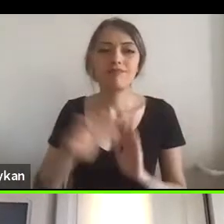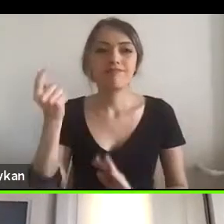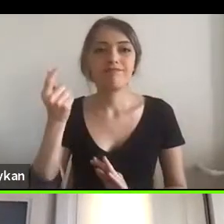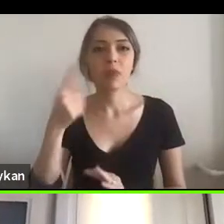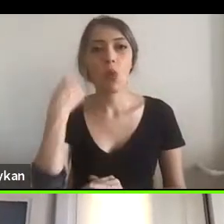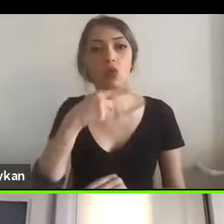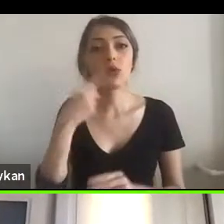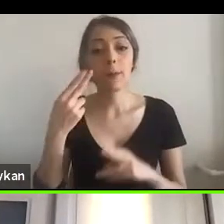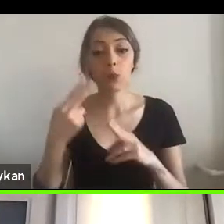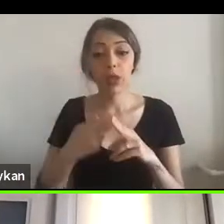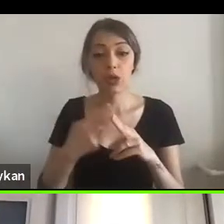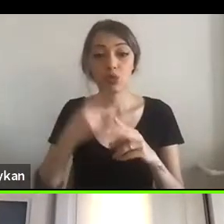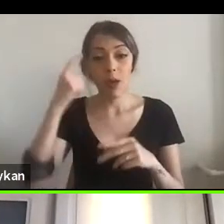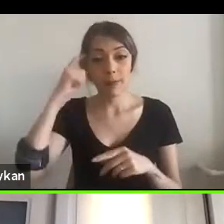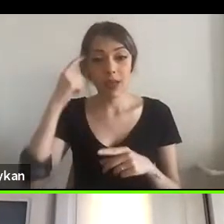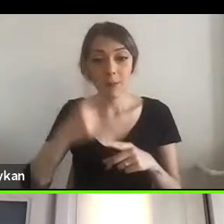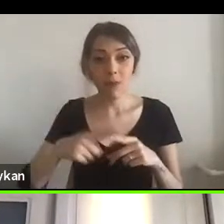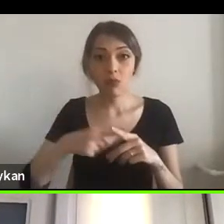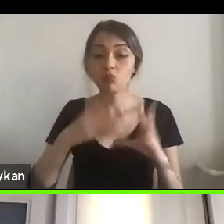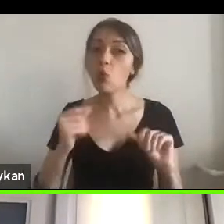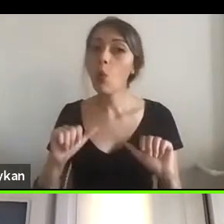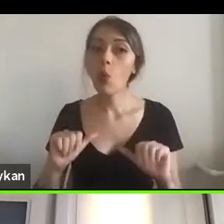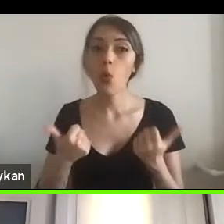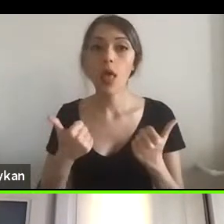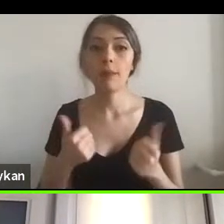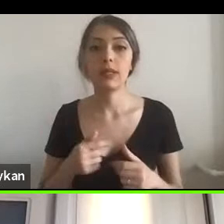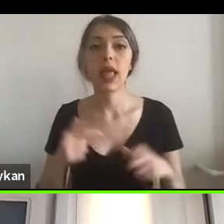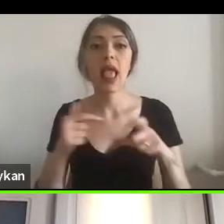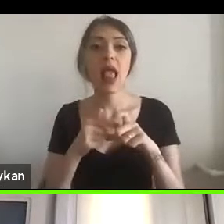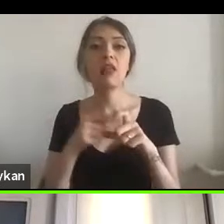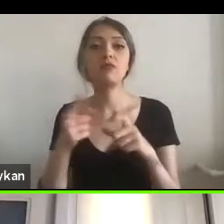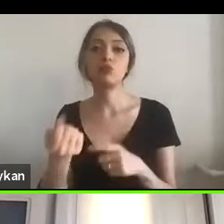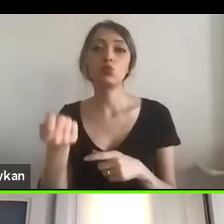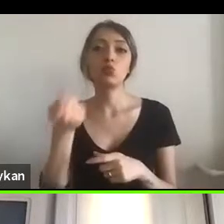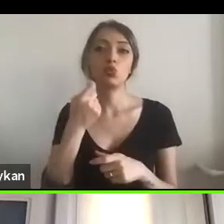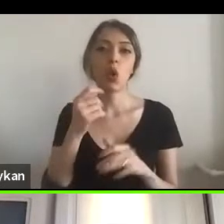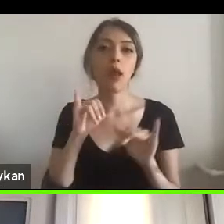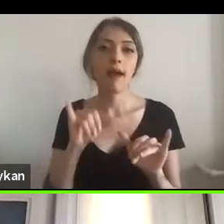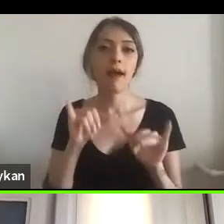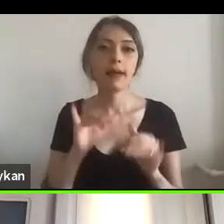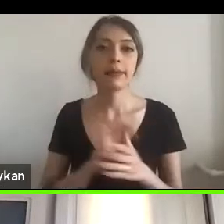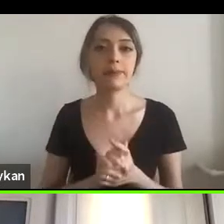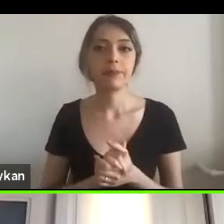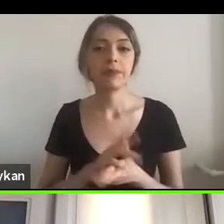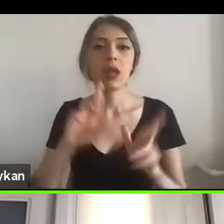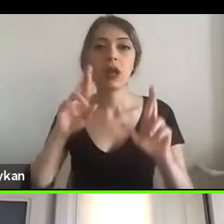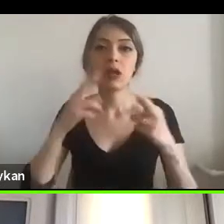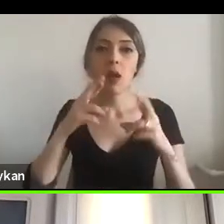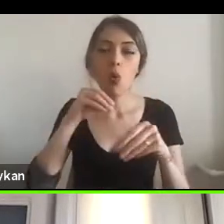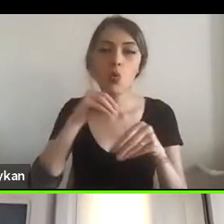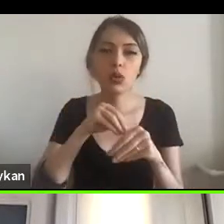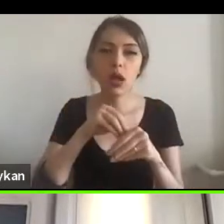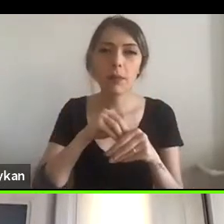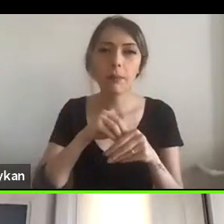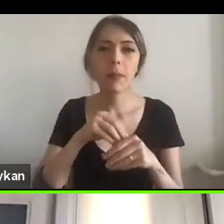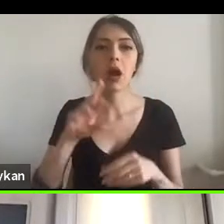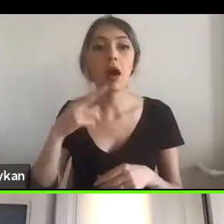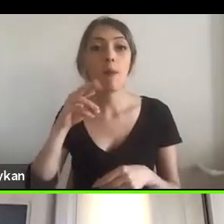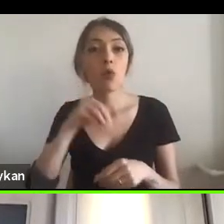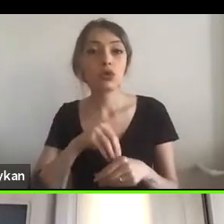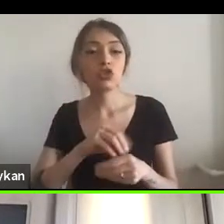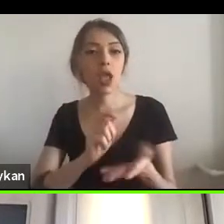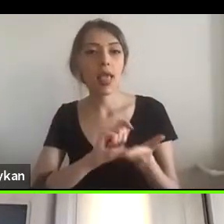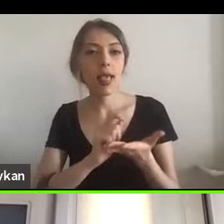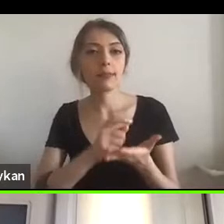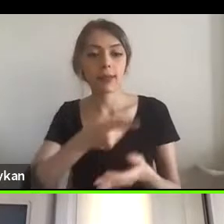deneyim paylaşımları bunlar çok önemli ve hani Elif'in de onun altını çizmesi çok çok önemli. Yani raporlamanın birazcık daha, bunu da birazcık hani